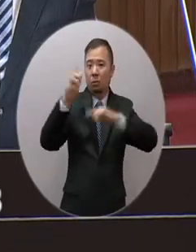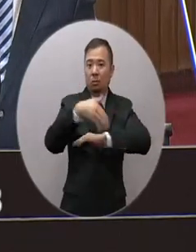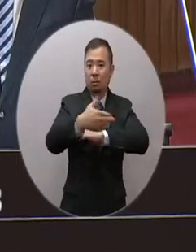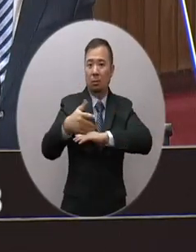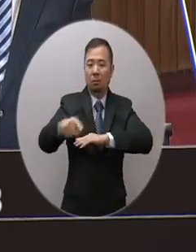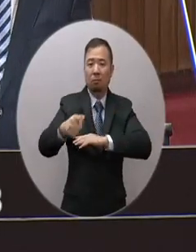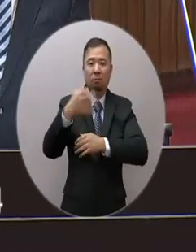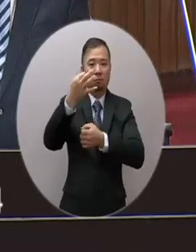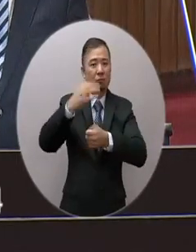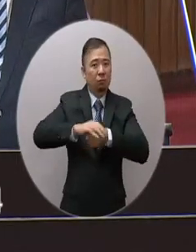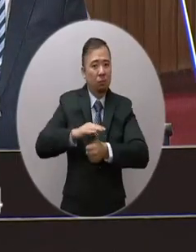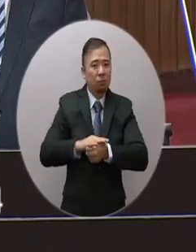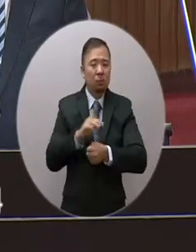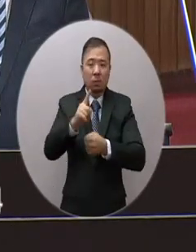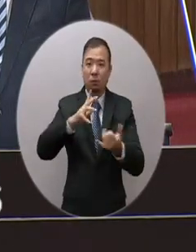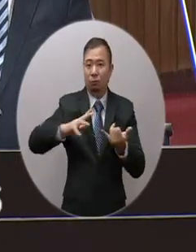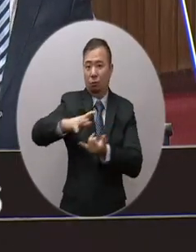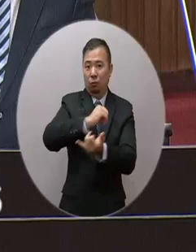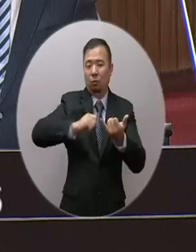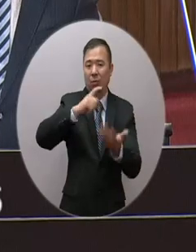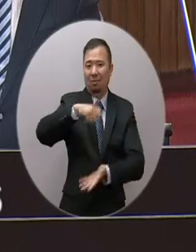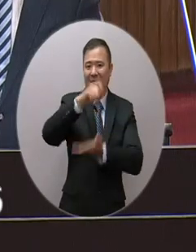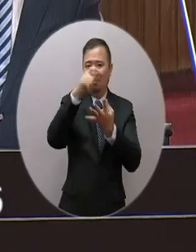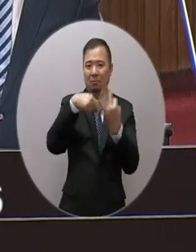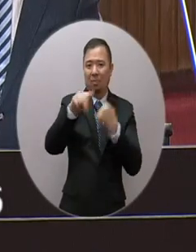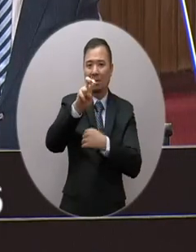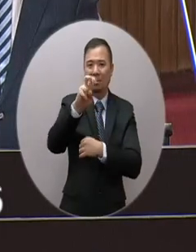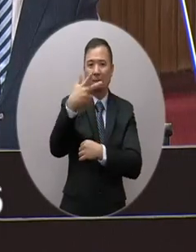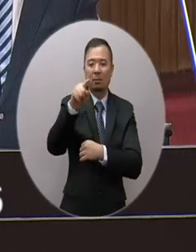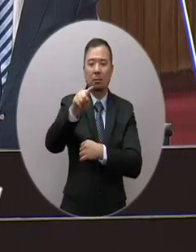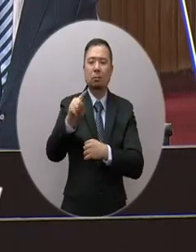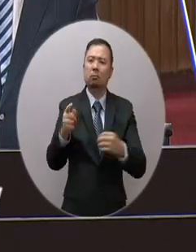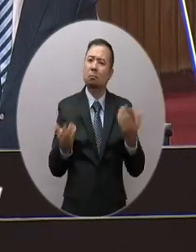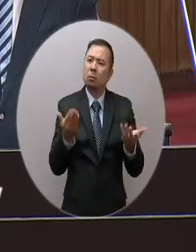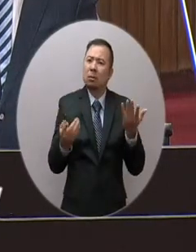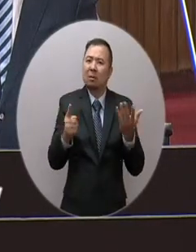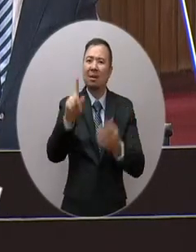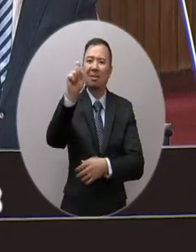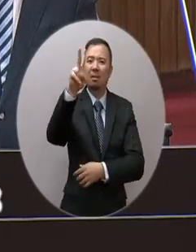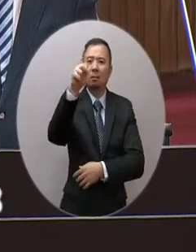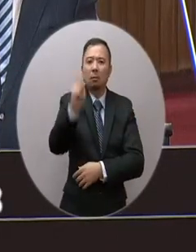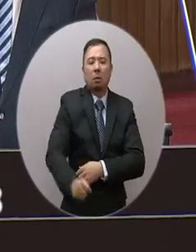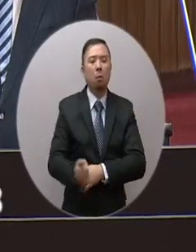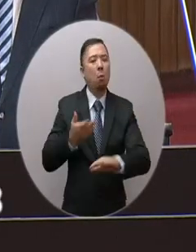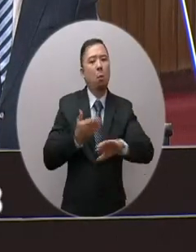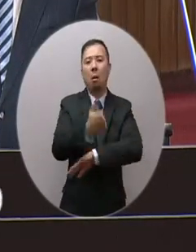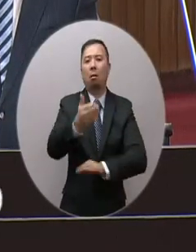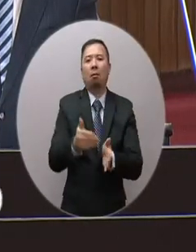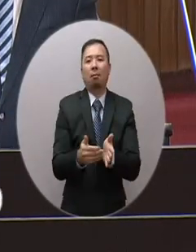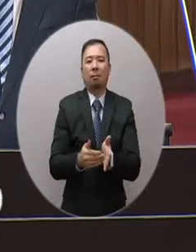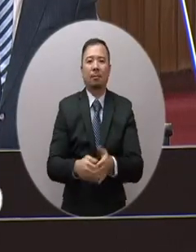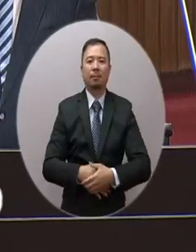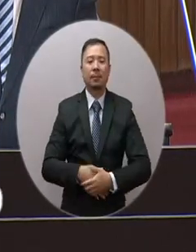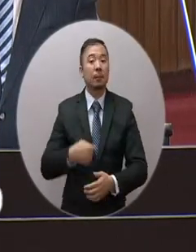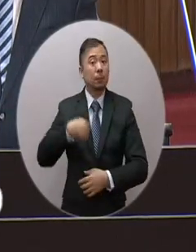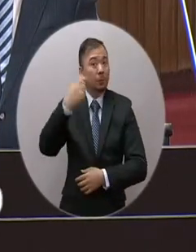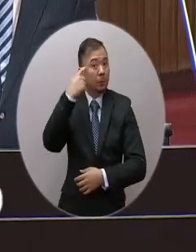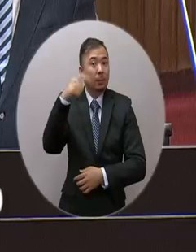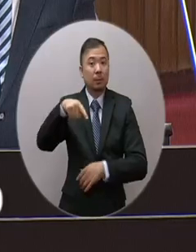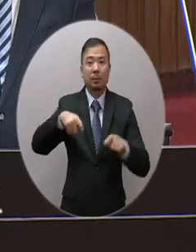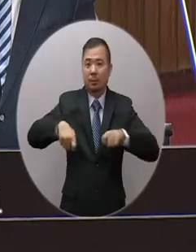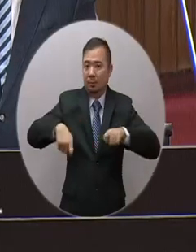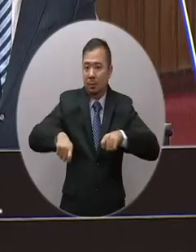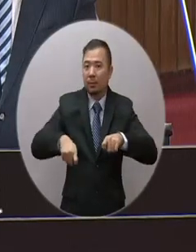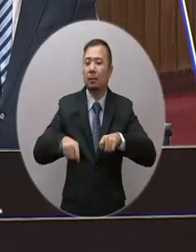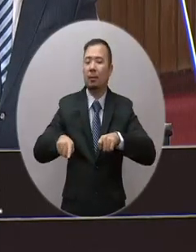国他获得总共提了23件将近12亿元的补助也都通过了。 是， 那我们也相信这样的计划